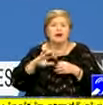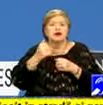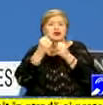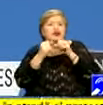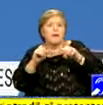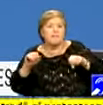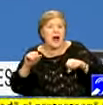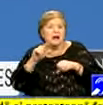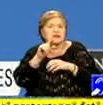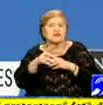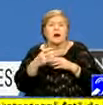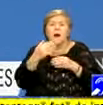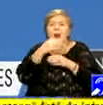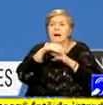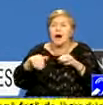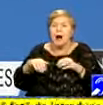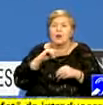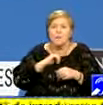nivel maritim,